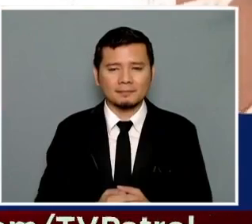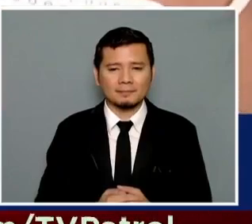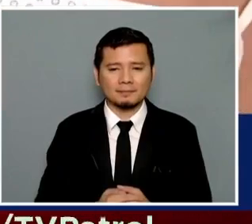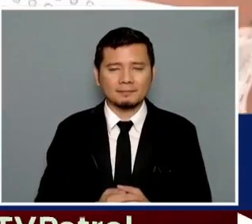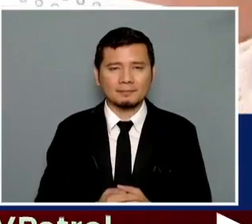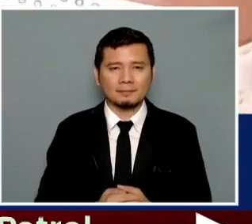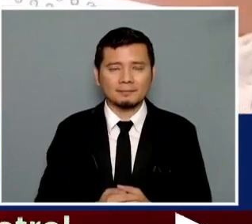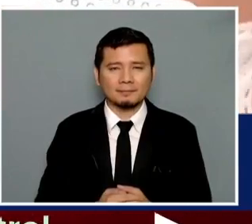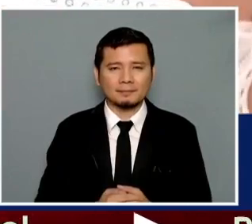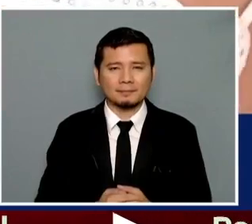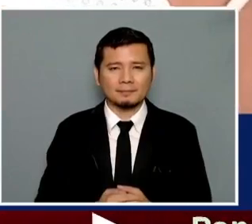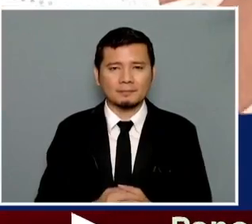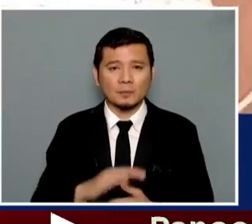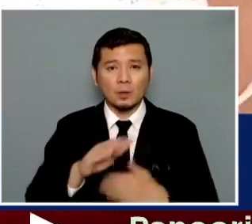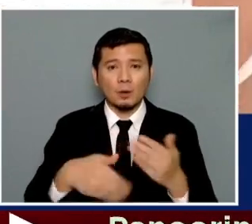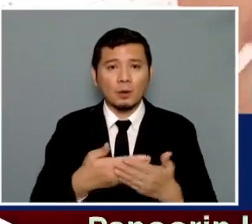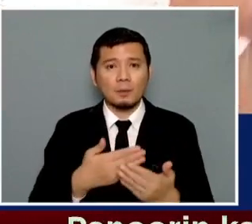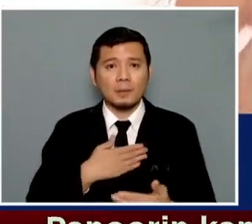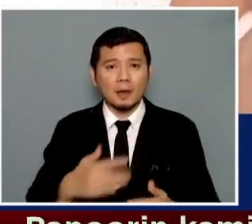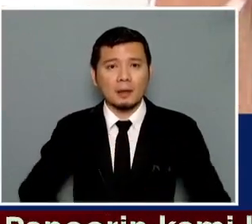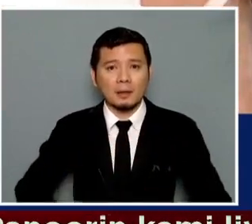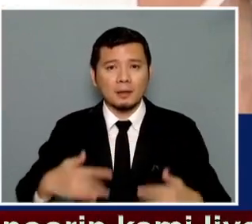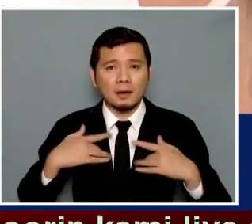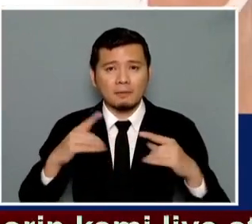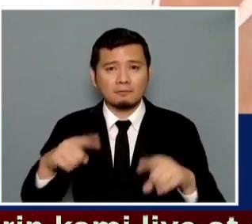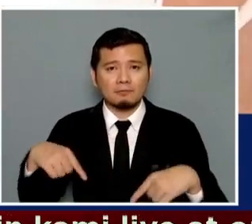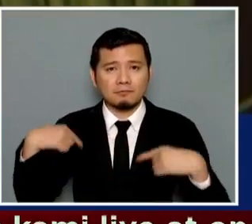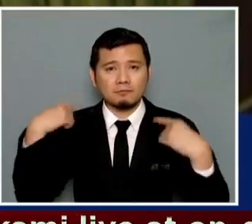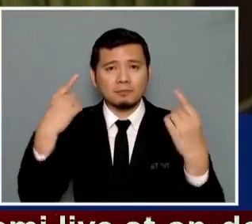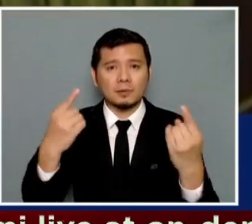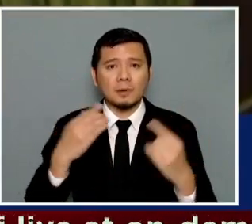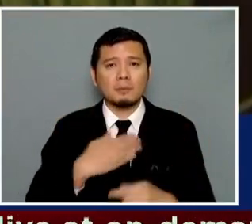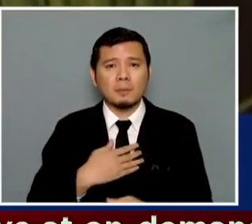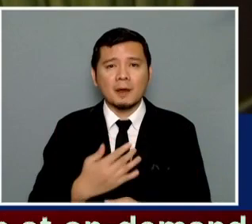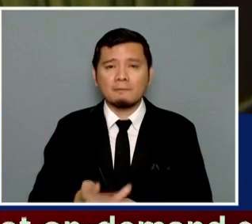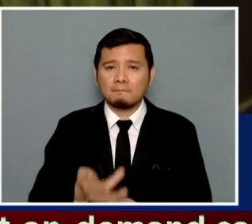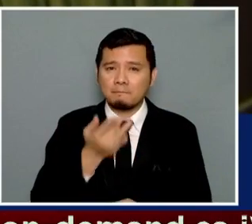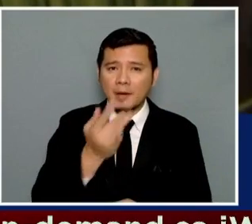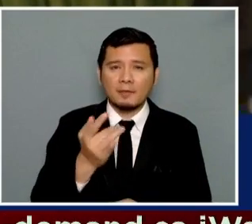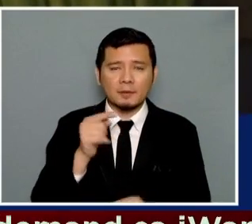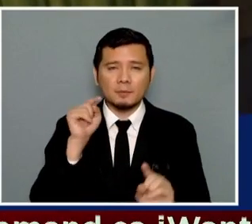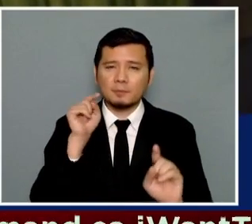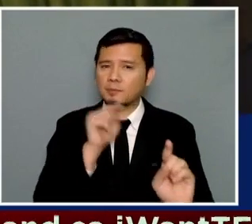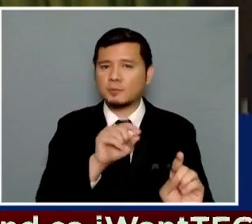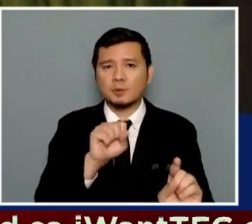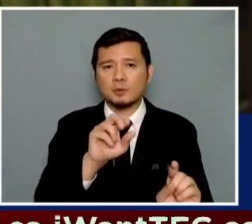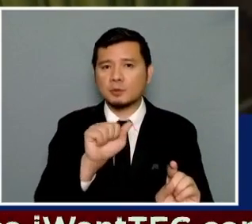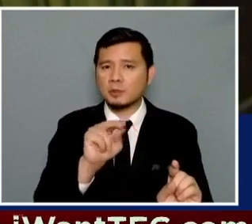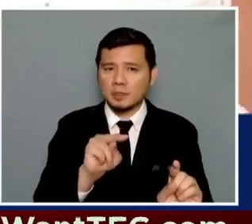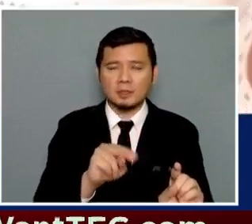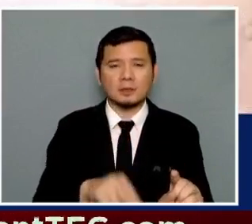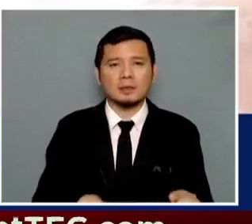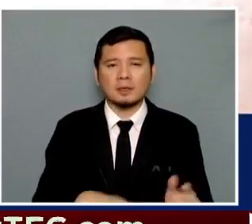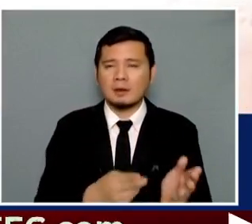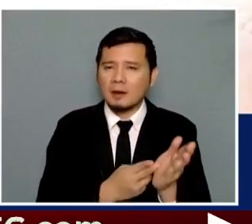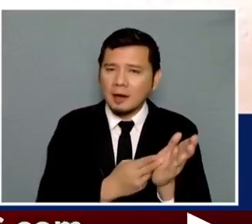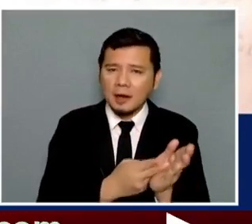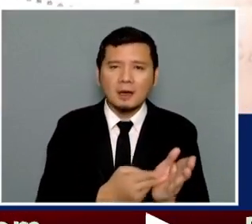all my life, favorite ko talaga siya. May integridad. Walang masamang